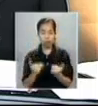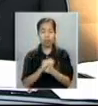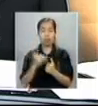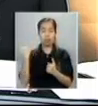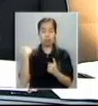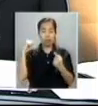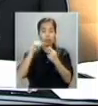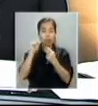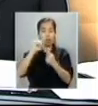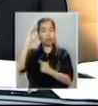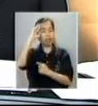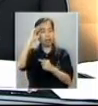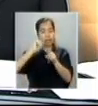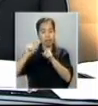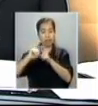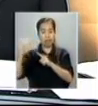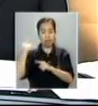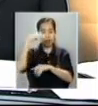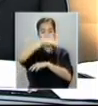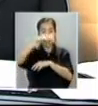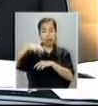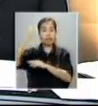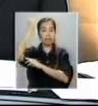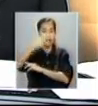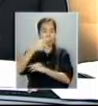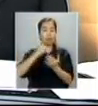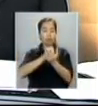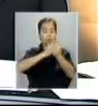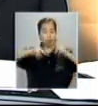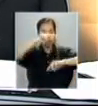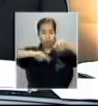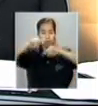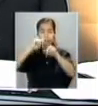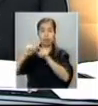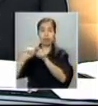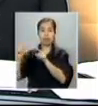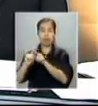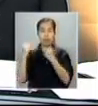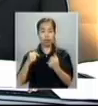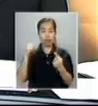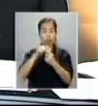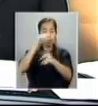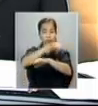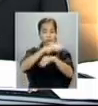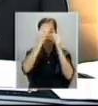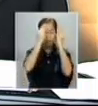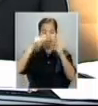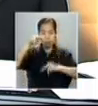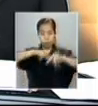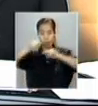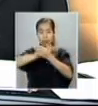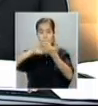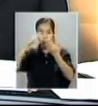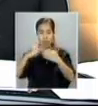ใช้กำลังทั้งหมด3กองพลนะคะเข้าไปตรวจสอบพื้นที่โดยละเอียดค่ะสำหรับพื้นที่ราบตอนนี้ตรวจสอบเสร็จสิ้นแล้วนะคะ